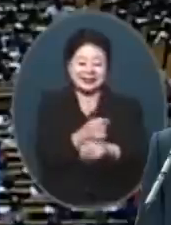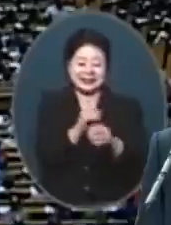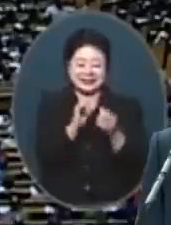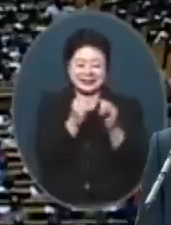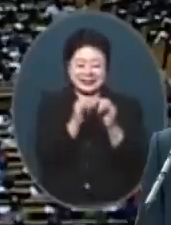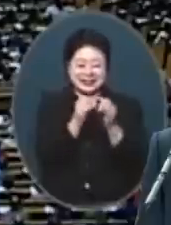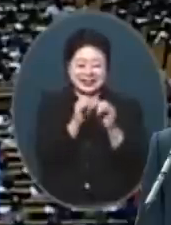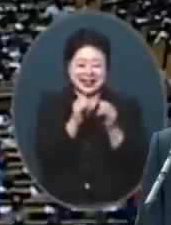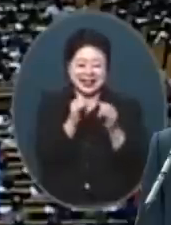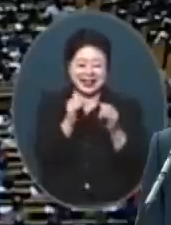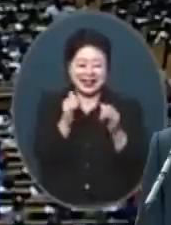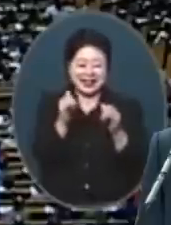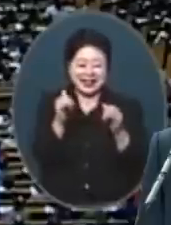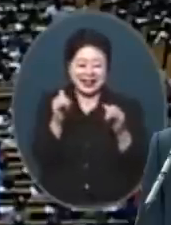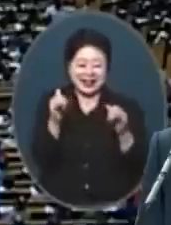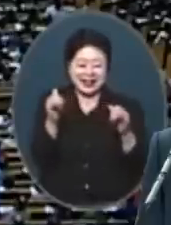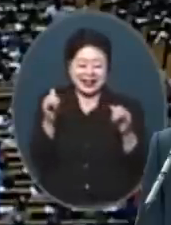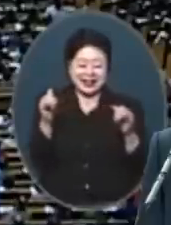사랑하는